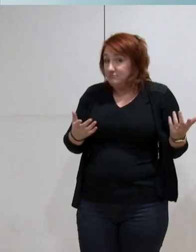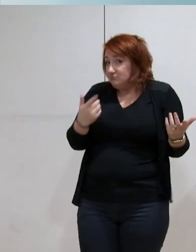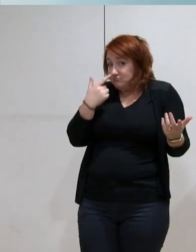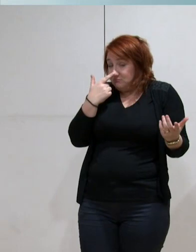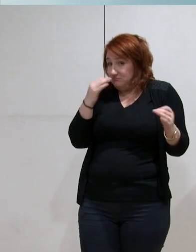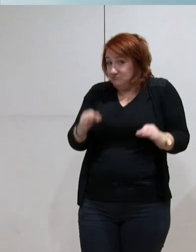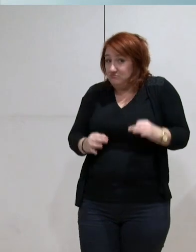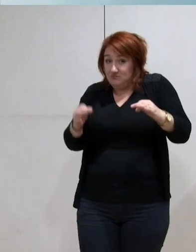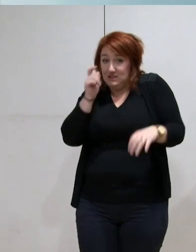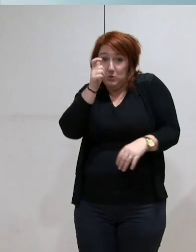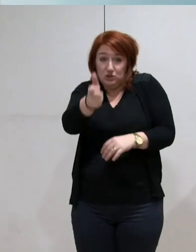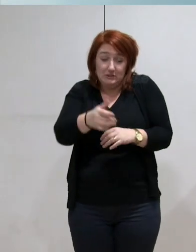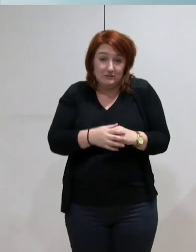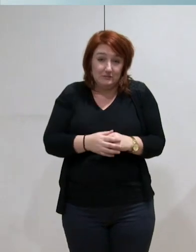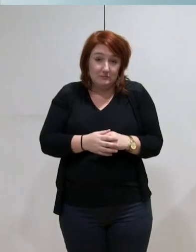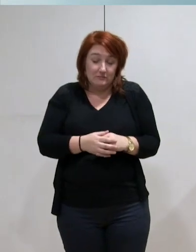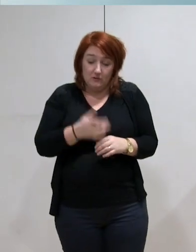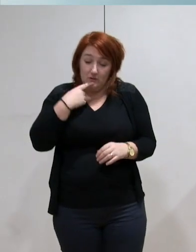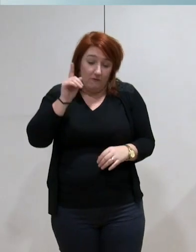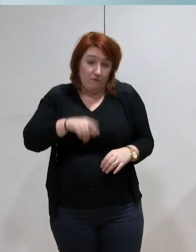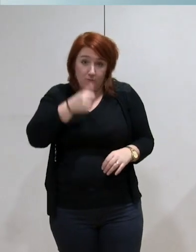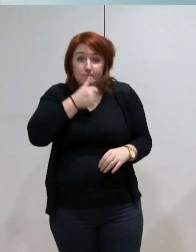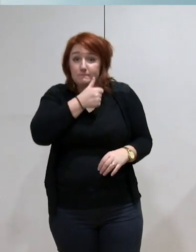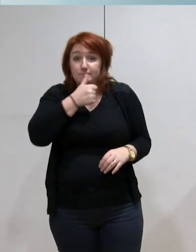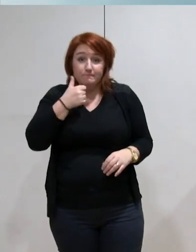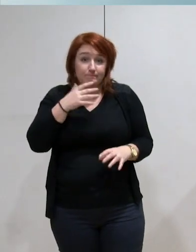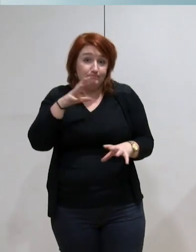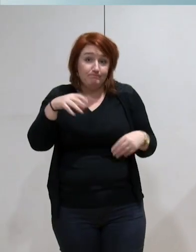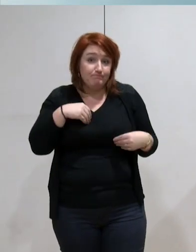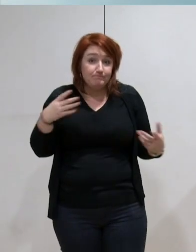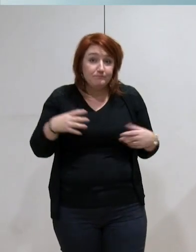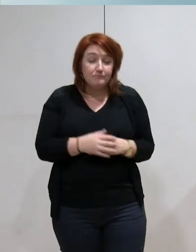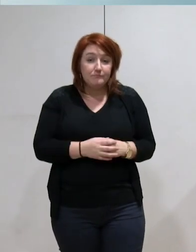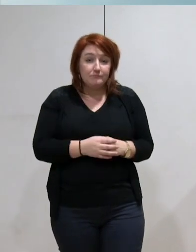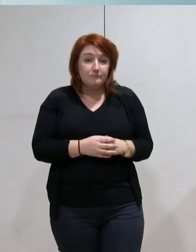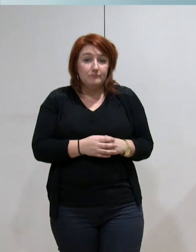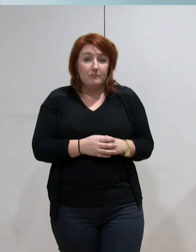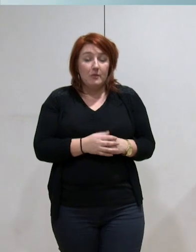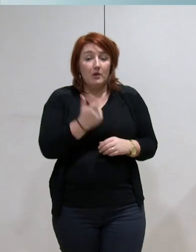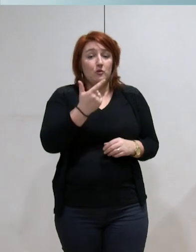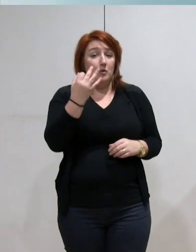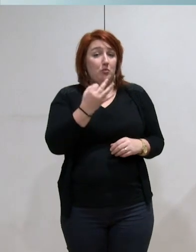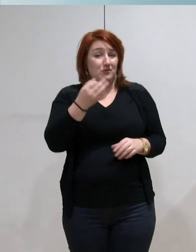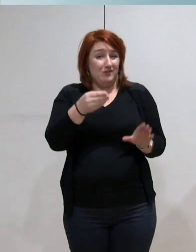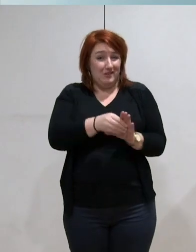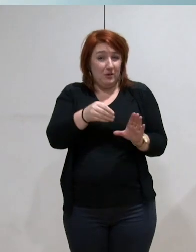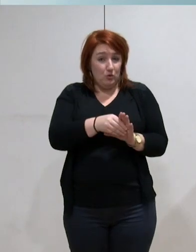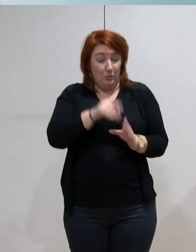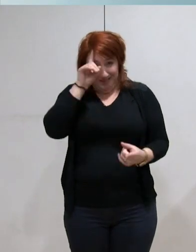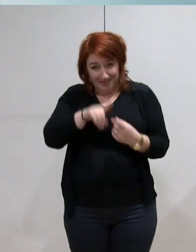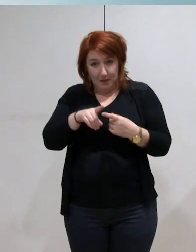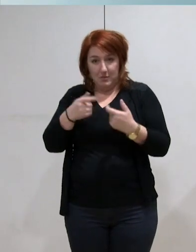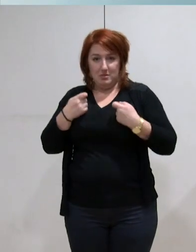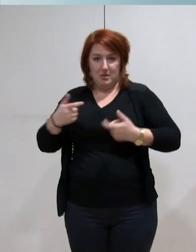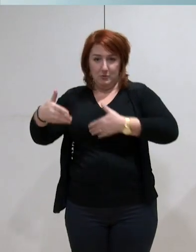donc il faut bien que nous fassions avec et ce avec c'est moins de 2 % d'économie sur les dépenses de